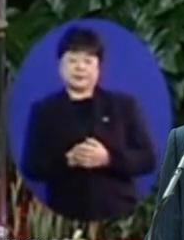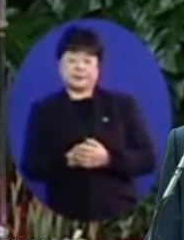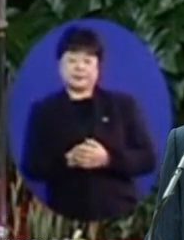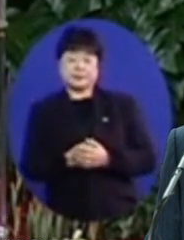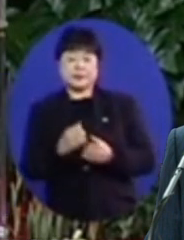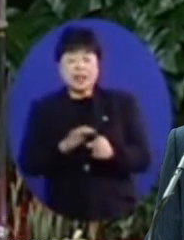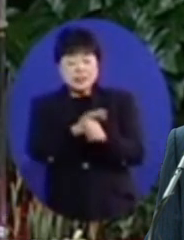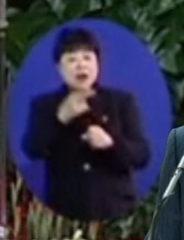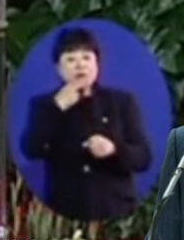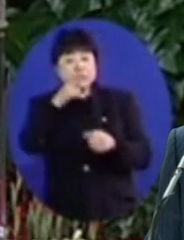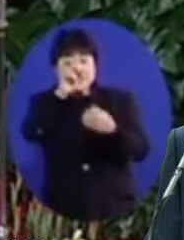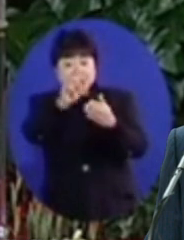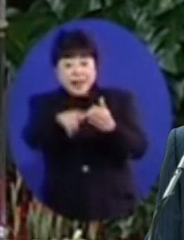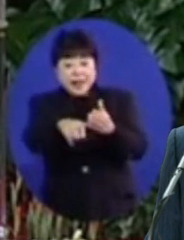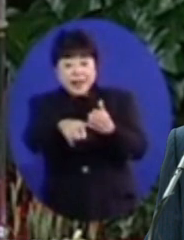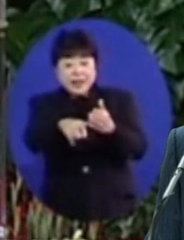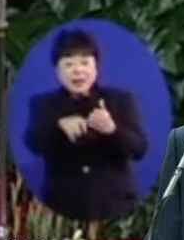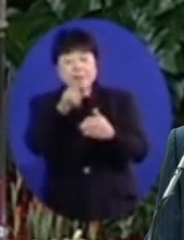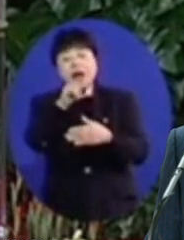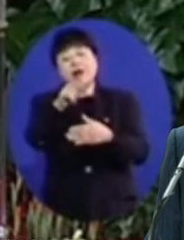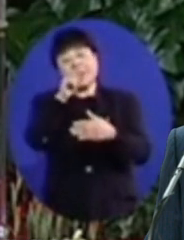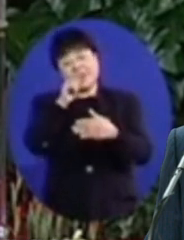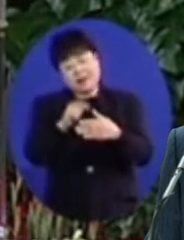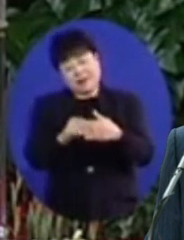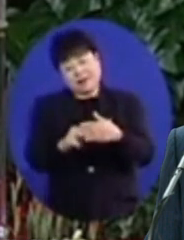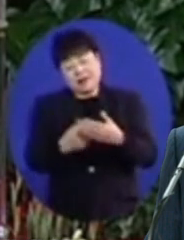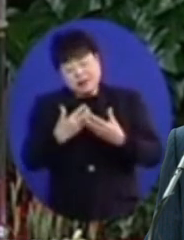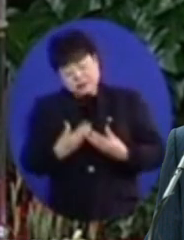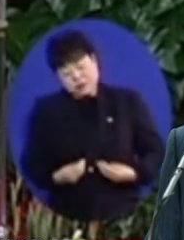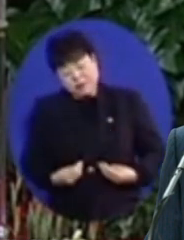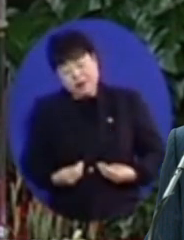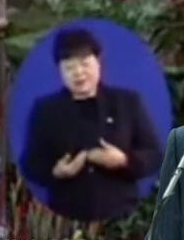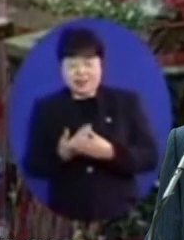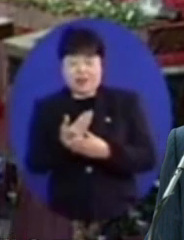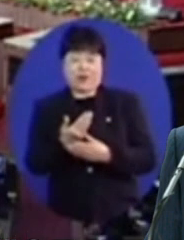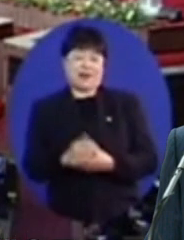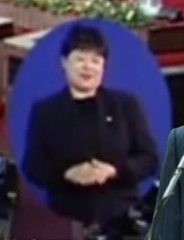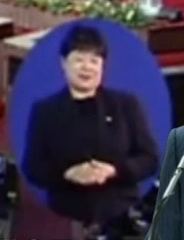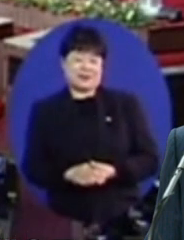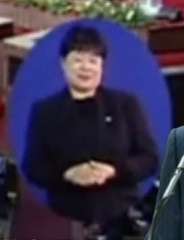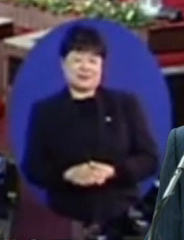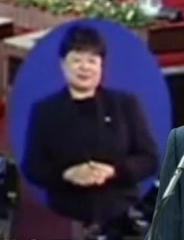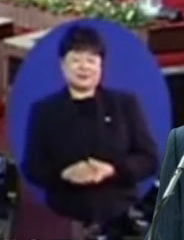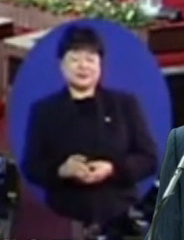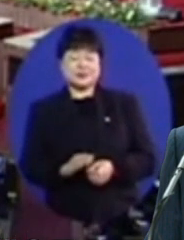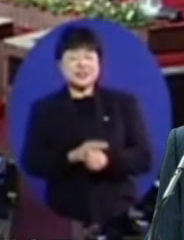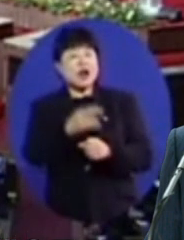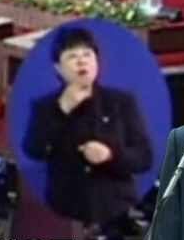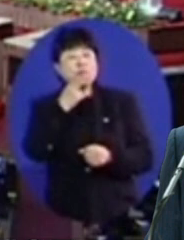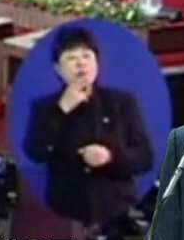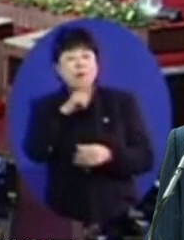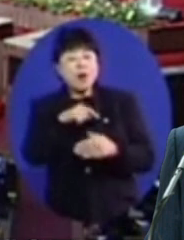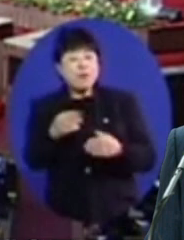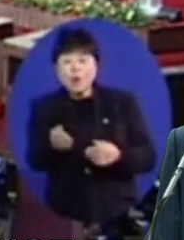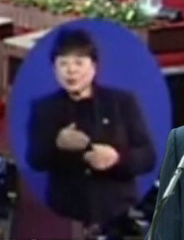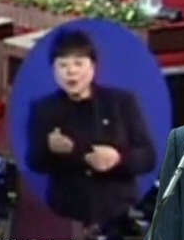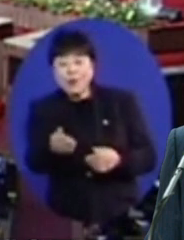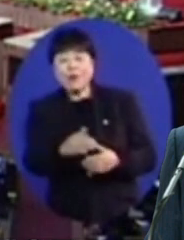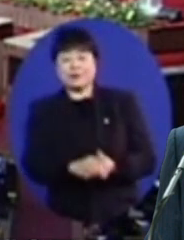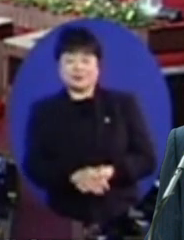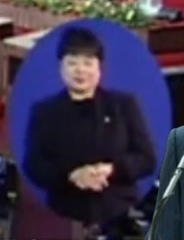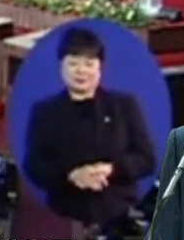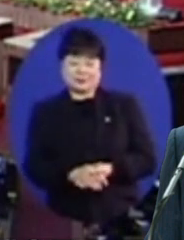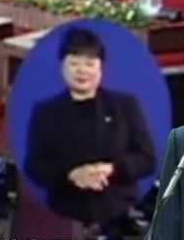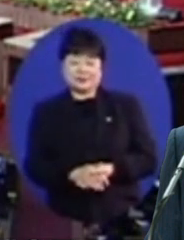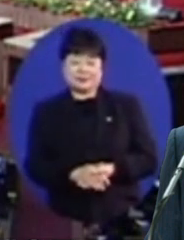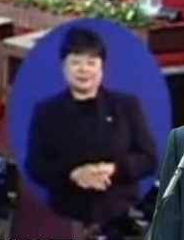사랑이 없을 때 우리 마음속에 절망하는 것입니다 살아가는 동안에 아무런 사랑도 우리 마음속에 없으면 우리가